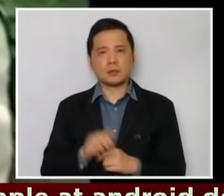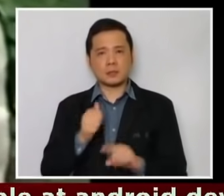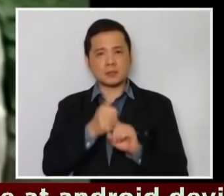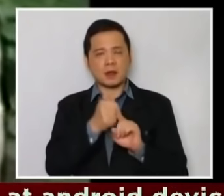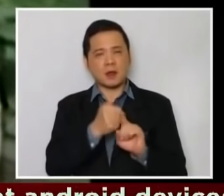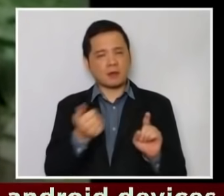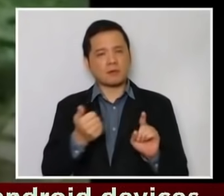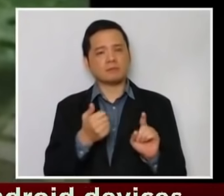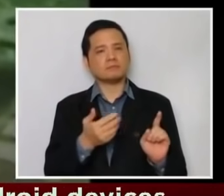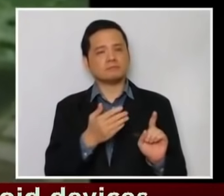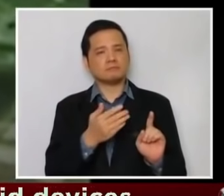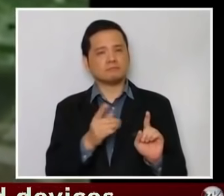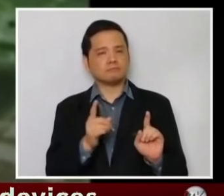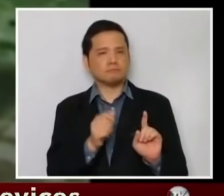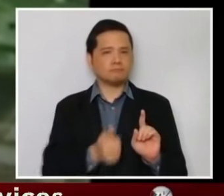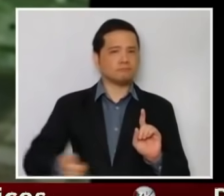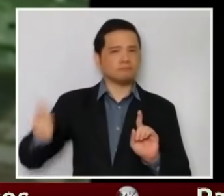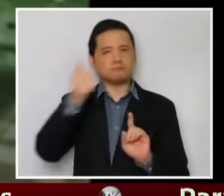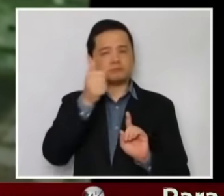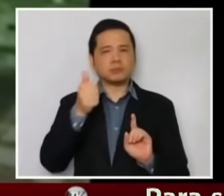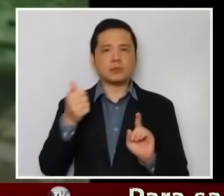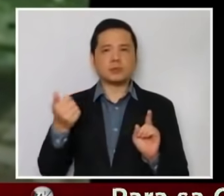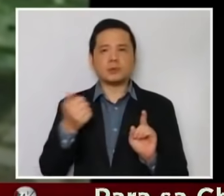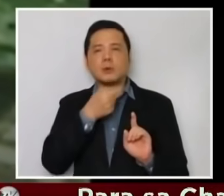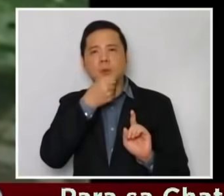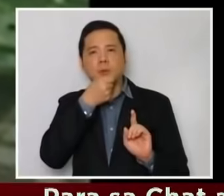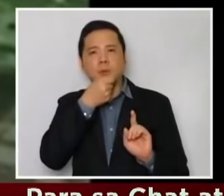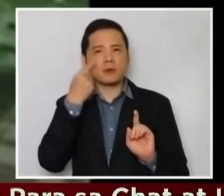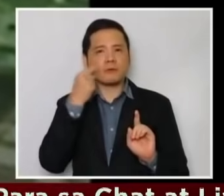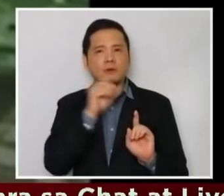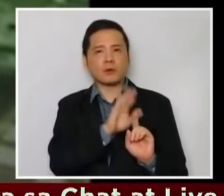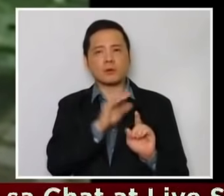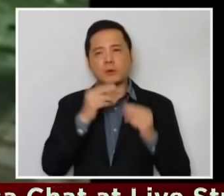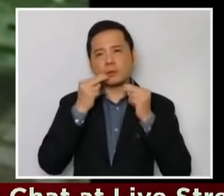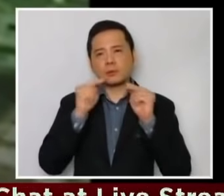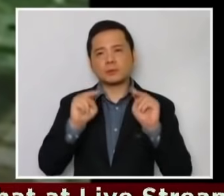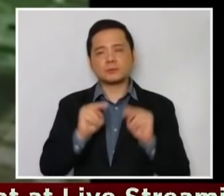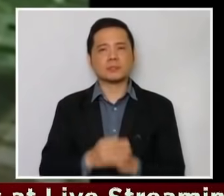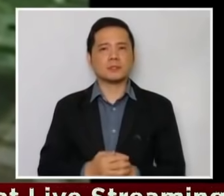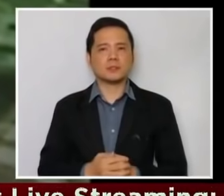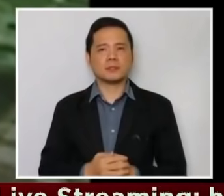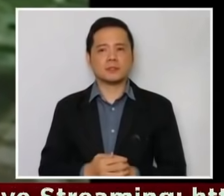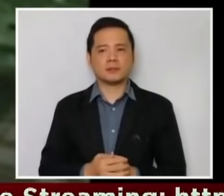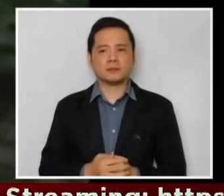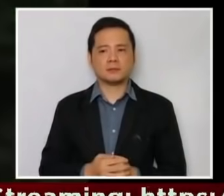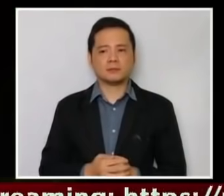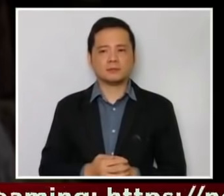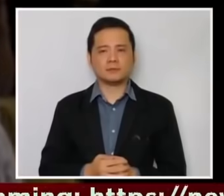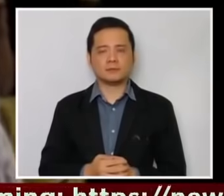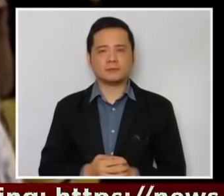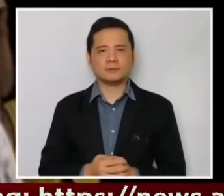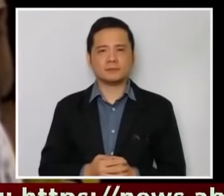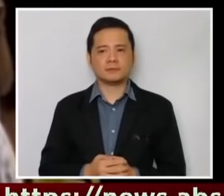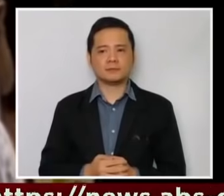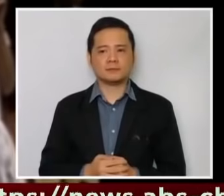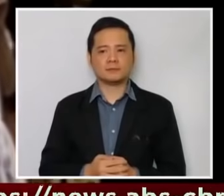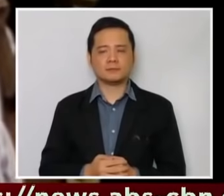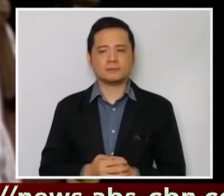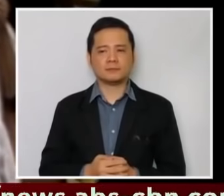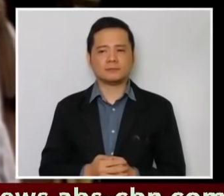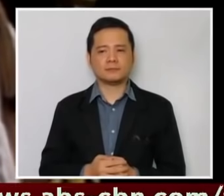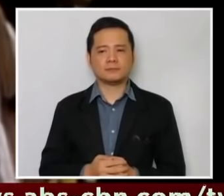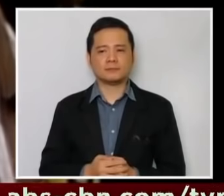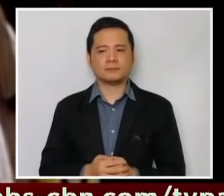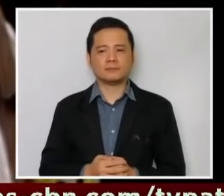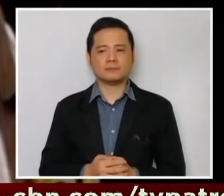programa. Sa bagay, hindi na nila kailangan sabihin sa taong bayan na huwag na kayong kumain o kaya magtipid kayo